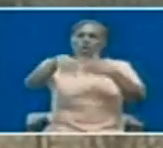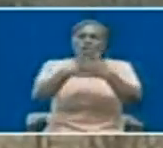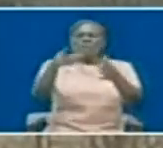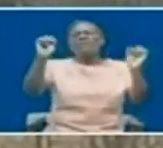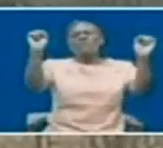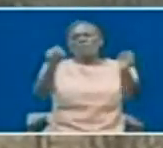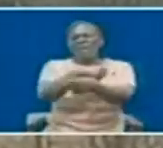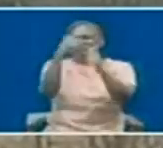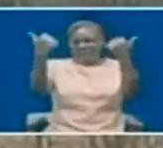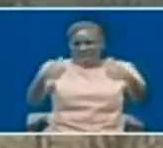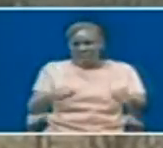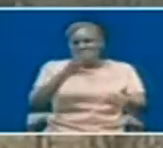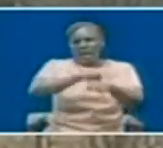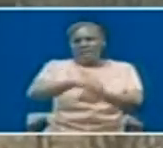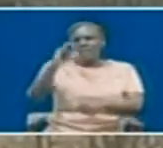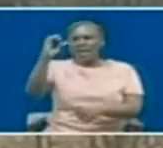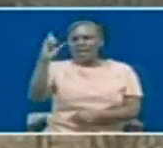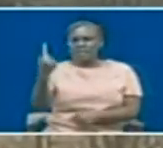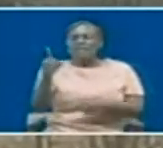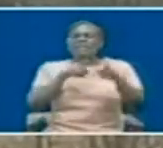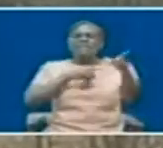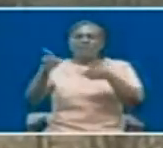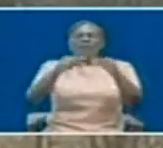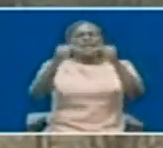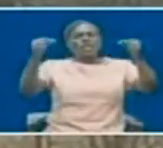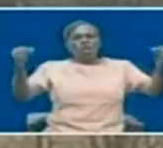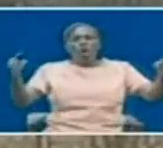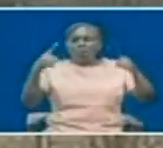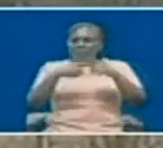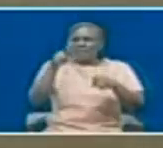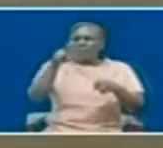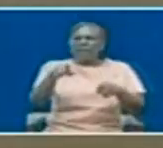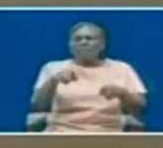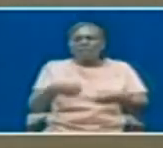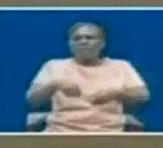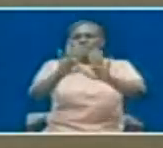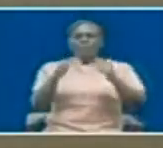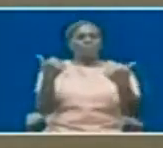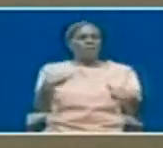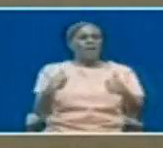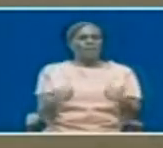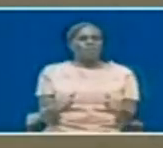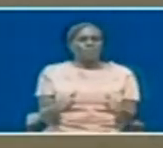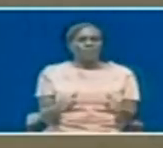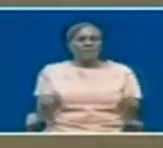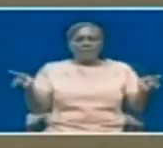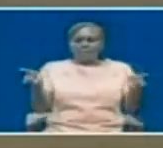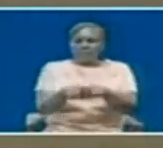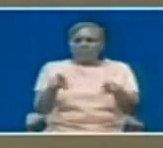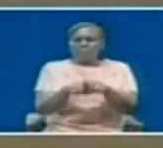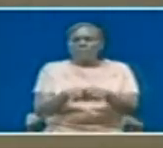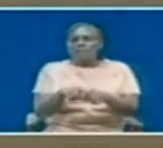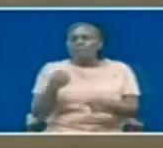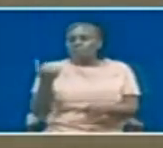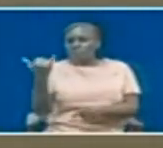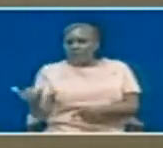kupata kitambulisho. Safari imekuwa ndefu lakini hajakata tamaa. Airko. Japo mwanawe